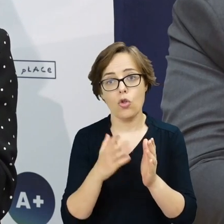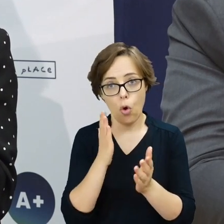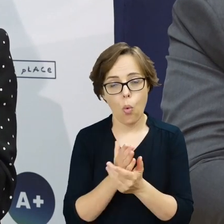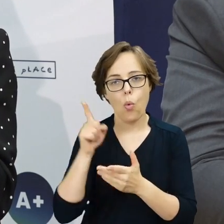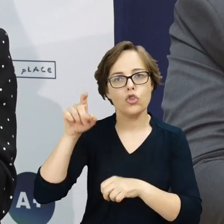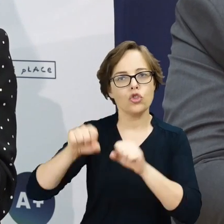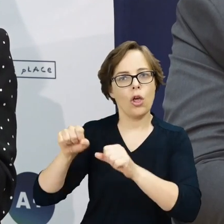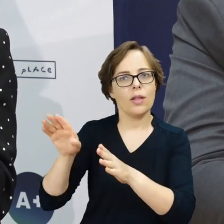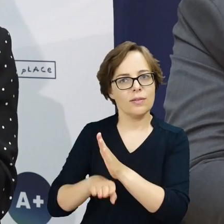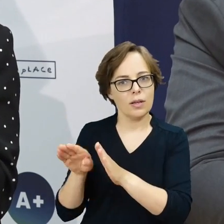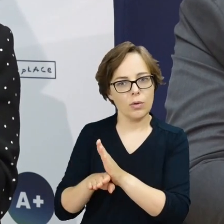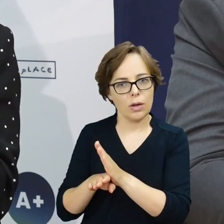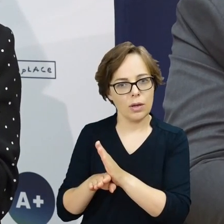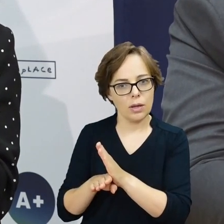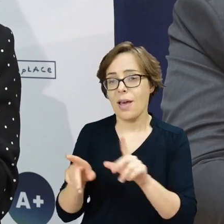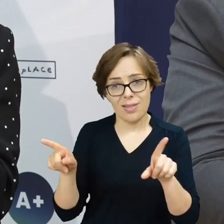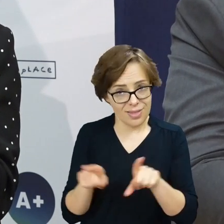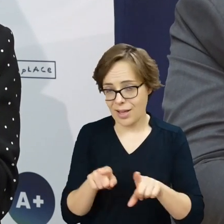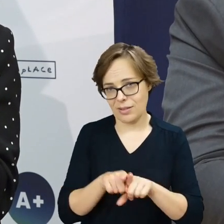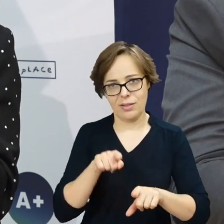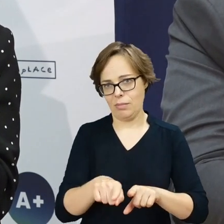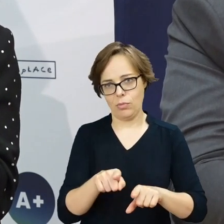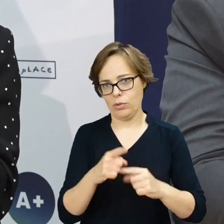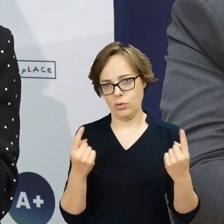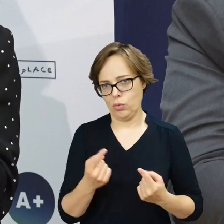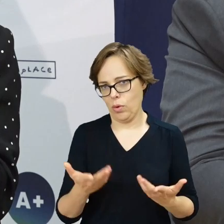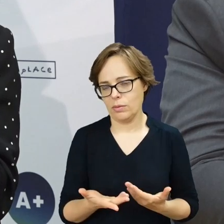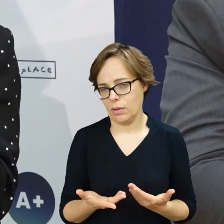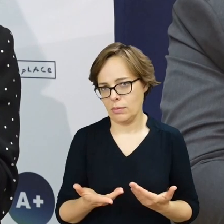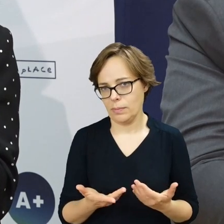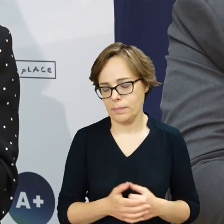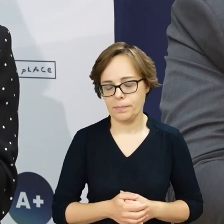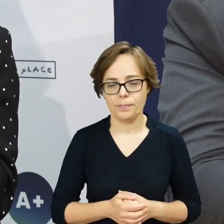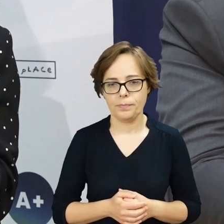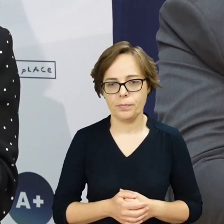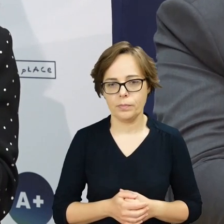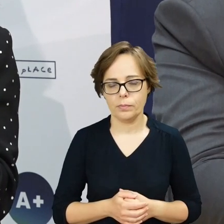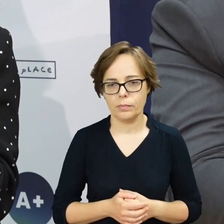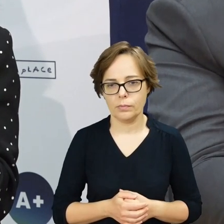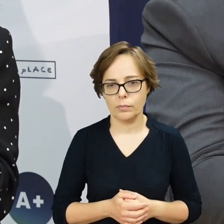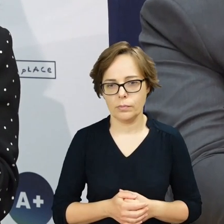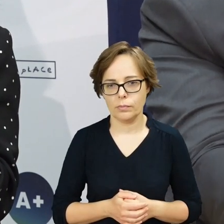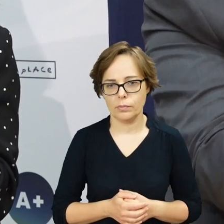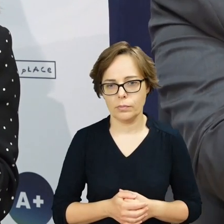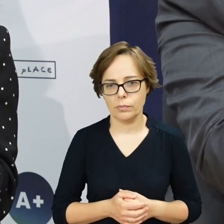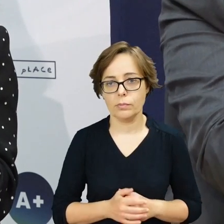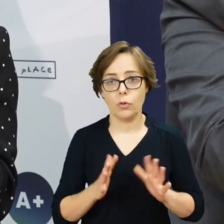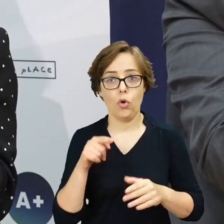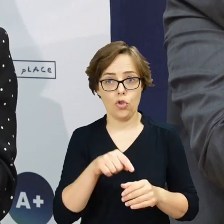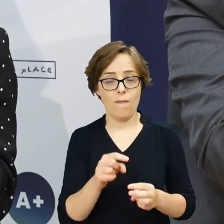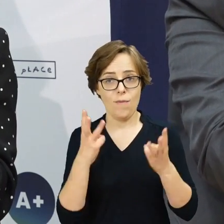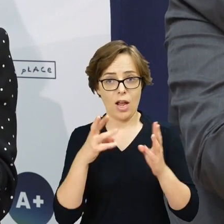niestety tutaj nie jest też lepiej. To znaczy jest to istotny środek z tego względu, że są